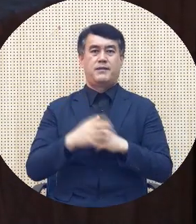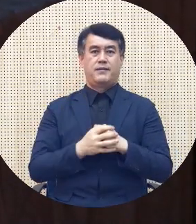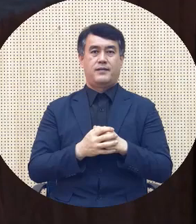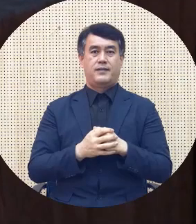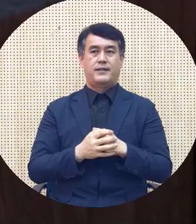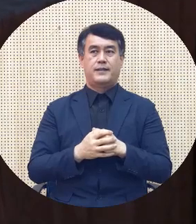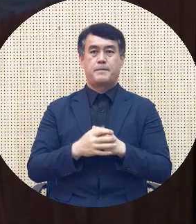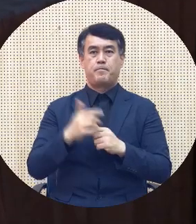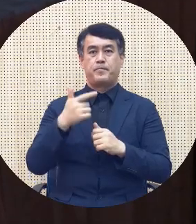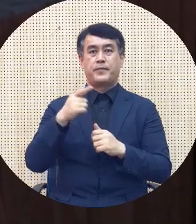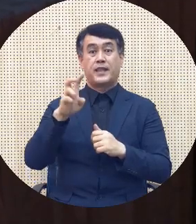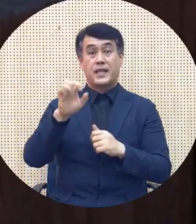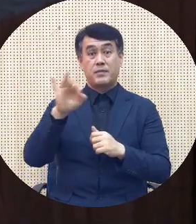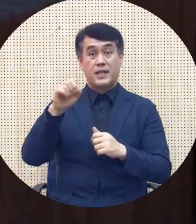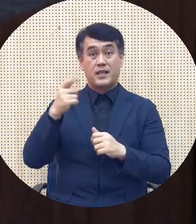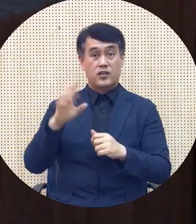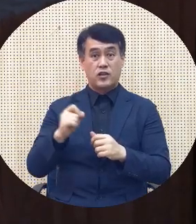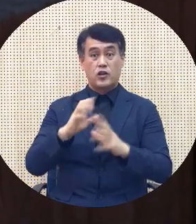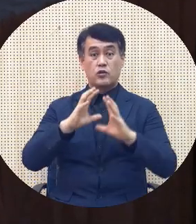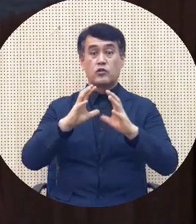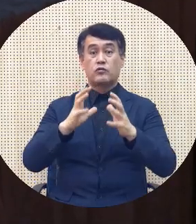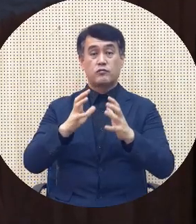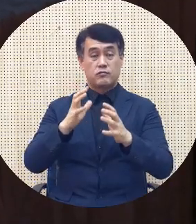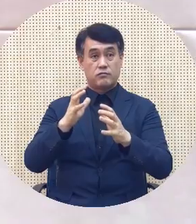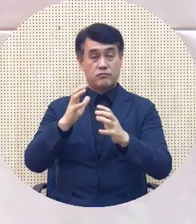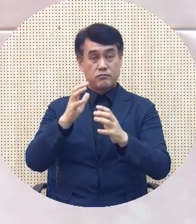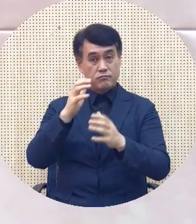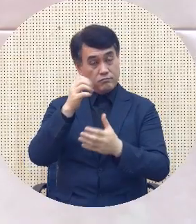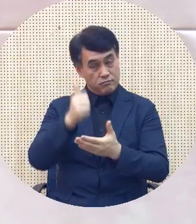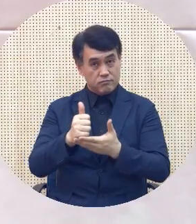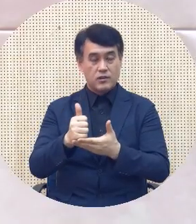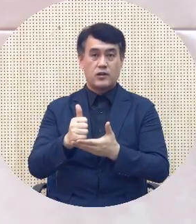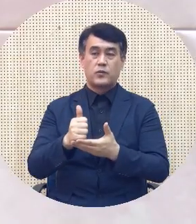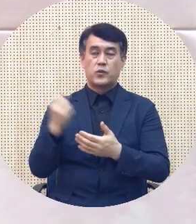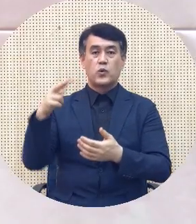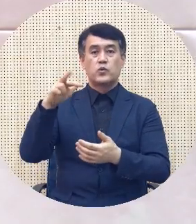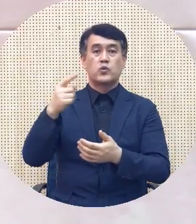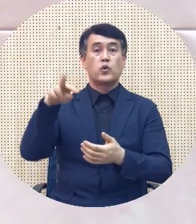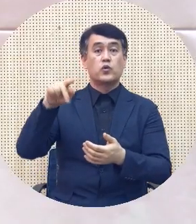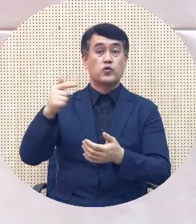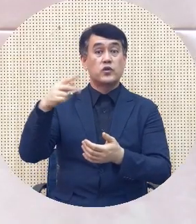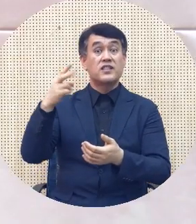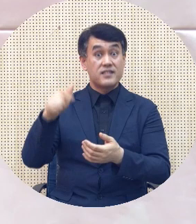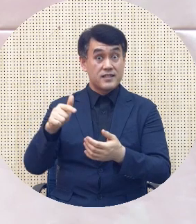당시 남인영 부장님께서는 이미 현장에 내려가 계셨고 조순득 가족협회